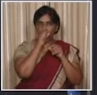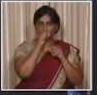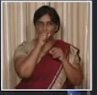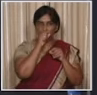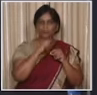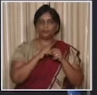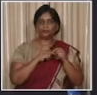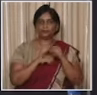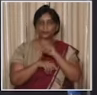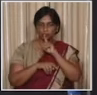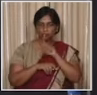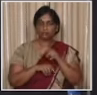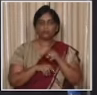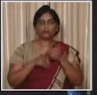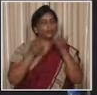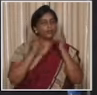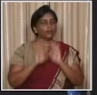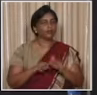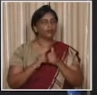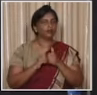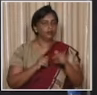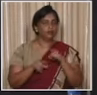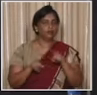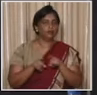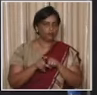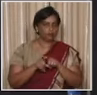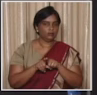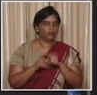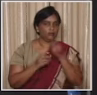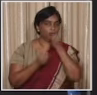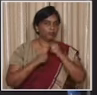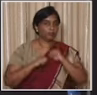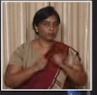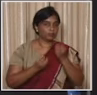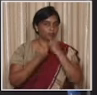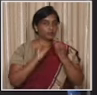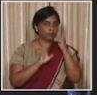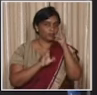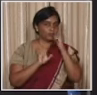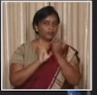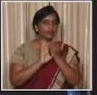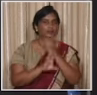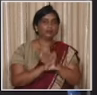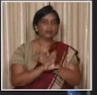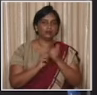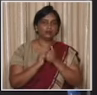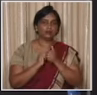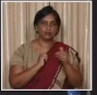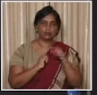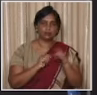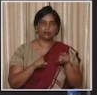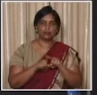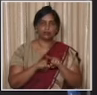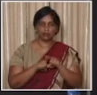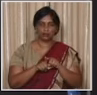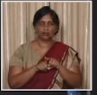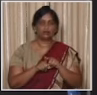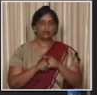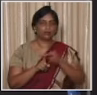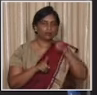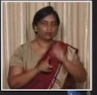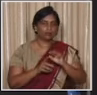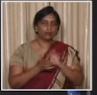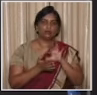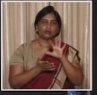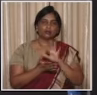ප්‍රකාශ කරන්න ඕනේ. ඒ වගේම අවසන් වශයෙන් ත්‍රිපෝෂ පිළිබඳව අපි මාස ගානකට ඉස්සෙල්ලා ආංශික කාර්යක සභාවේ නිර්දේශයක් කරා. ඒ